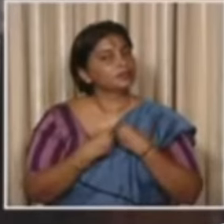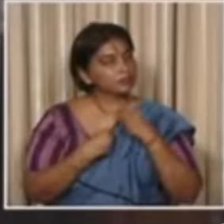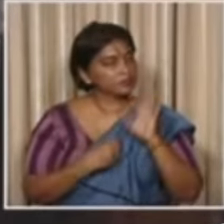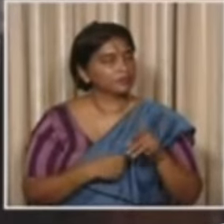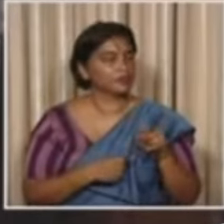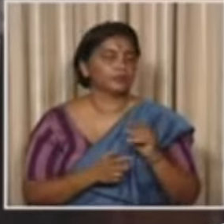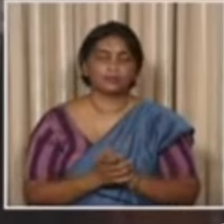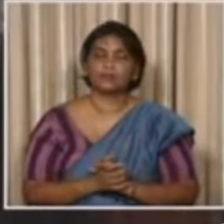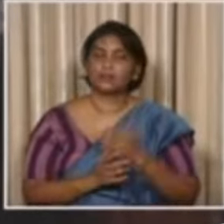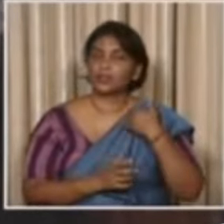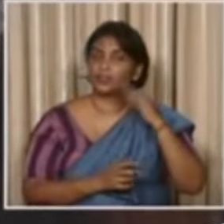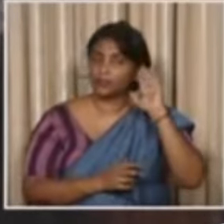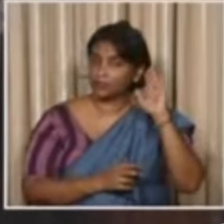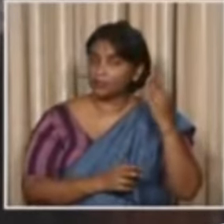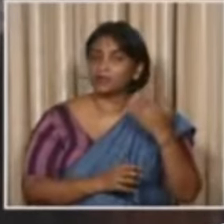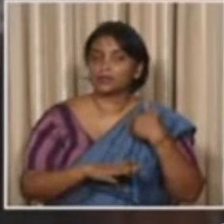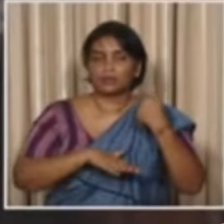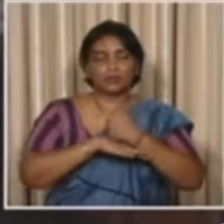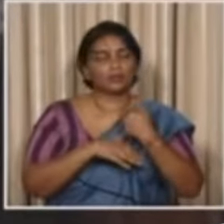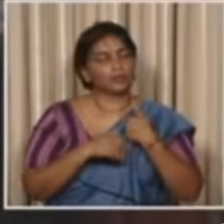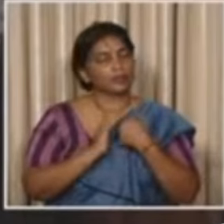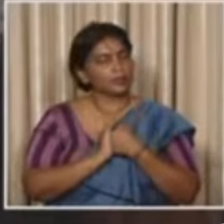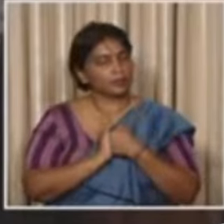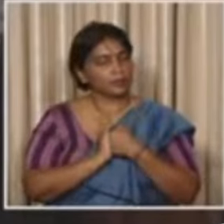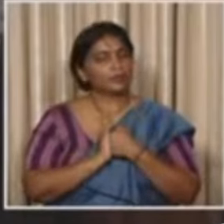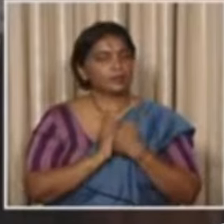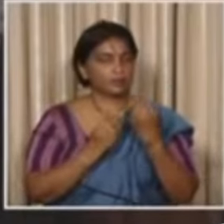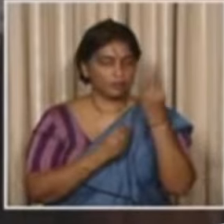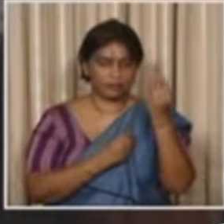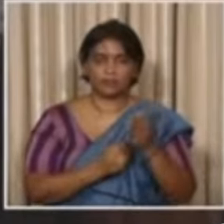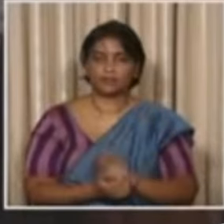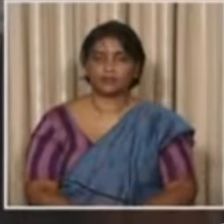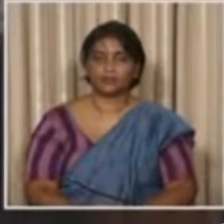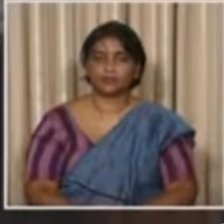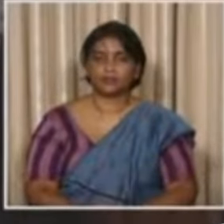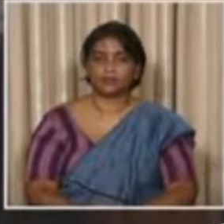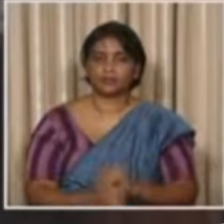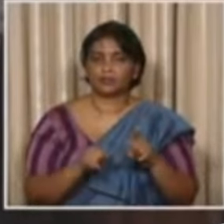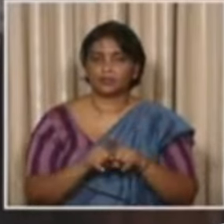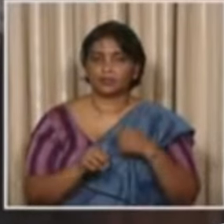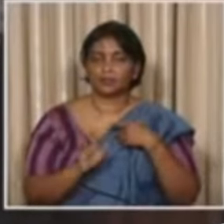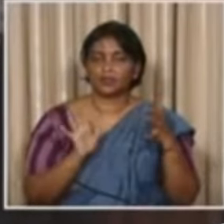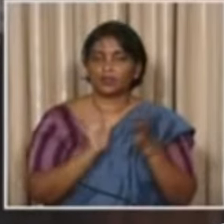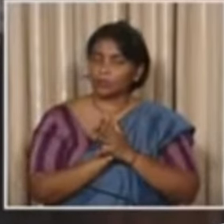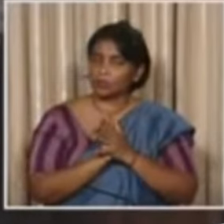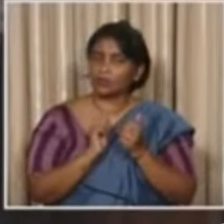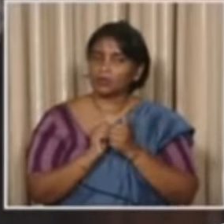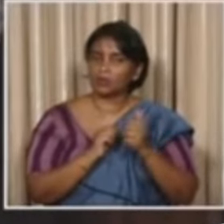පිළිබඳව විශේෂයෙන්ම මූලාසනයට මගේ ගෞරවය රිනවනවා. ඒත් එක්කම මා සමග